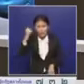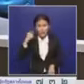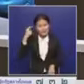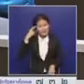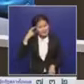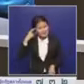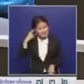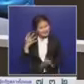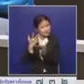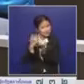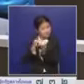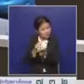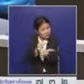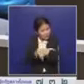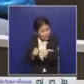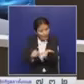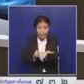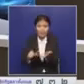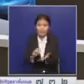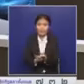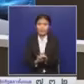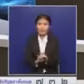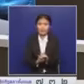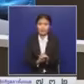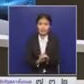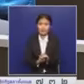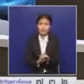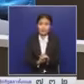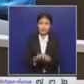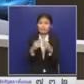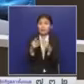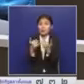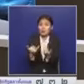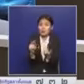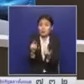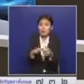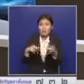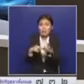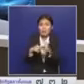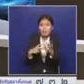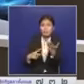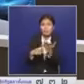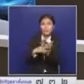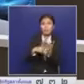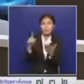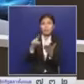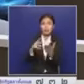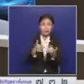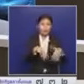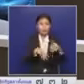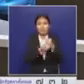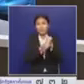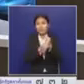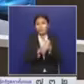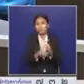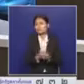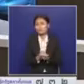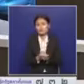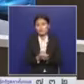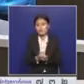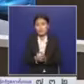แก้ปัญหาแต่เรายังตกพวงอยู่ในสถานการณ์ที่เกิดขึ้นนี่คือสิ่ง